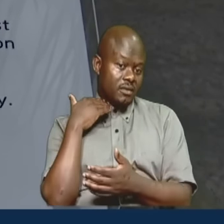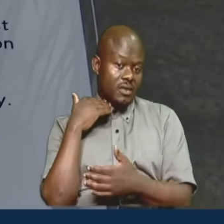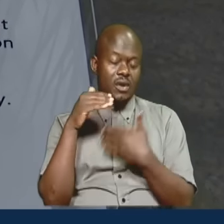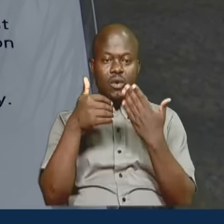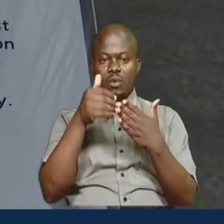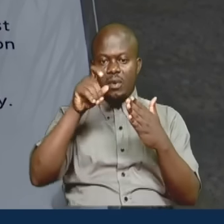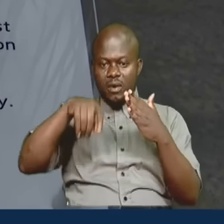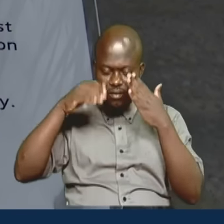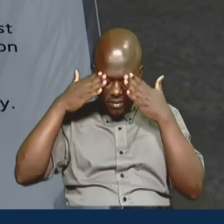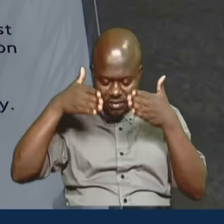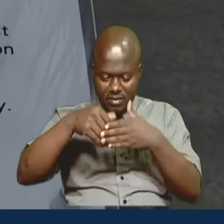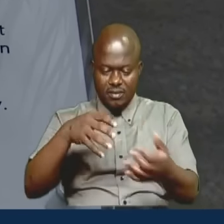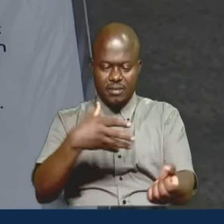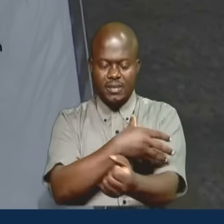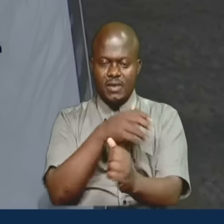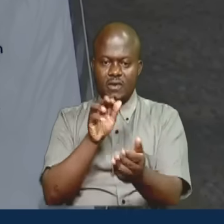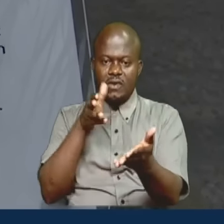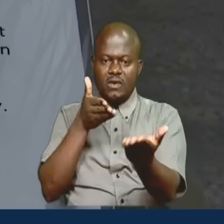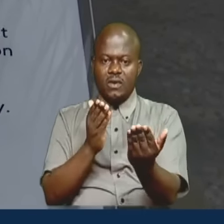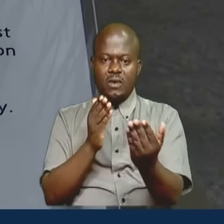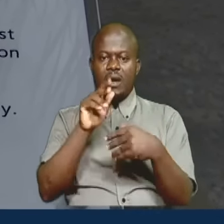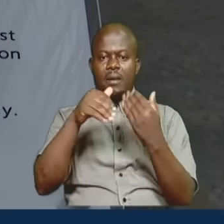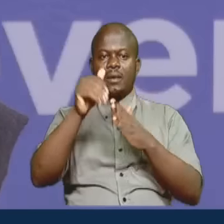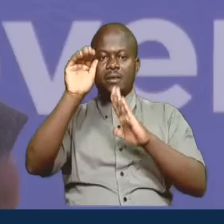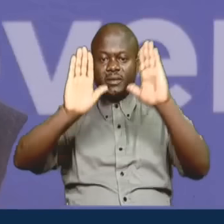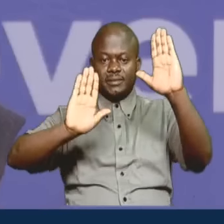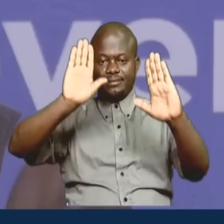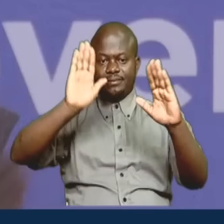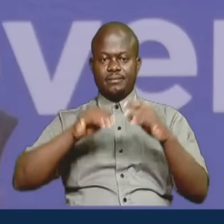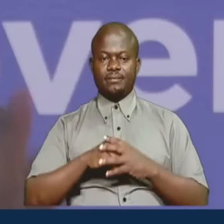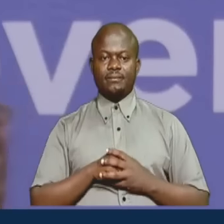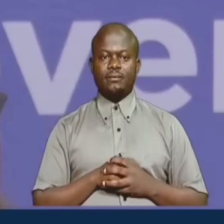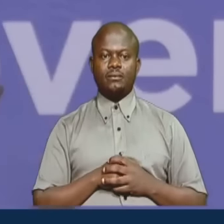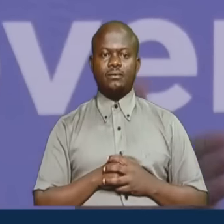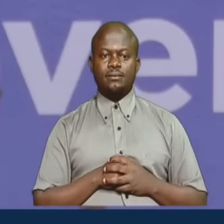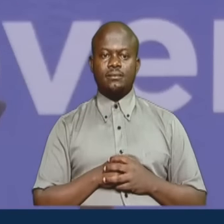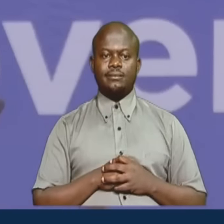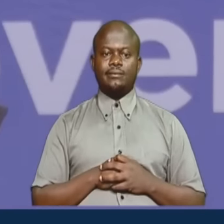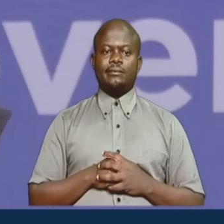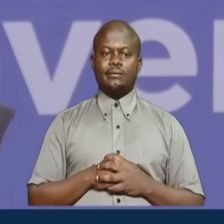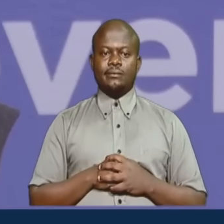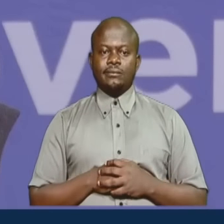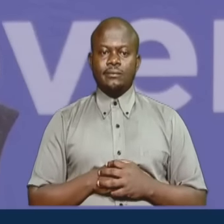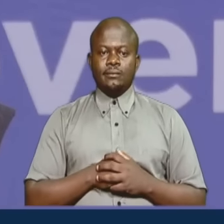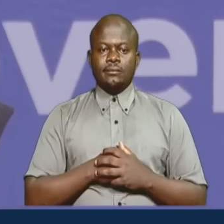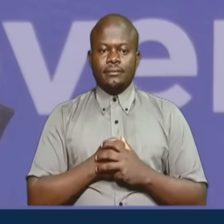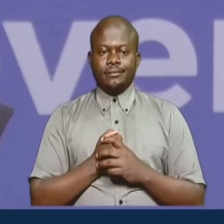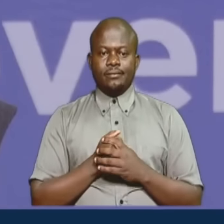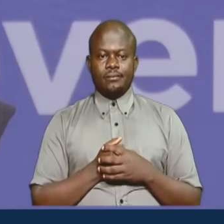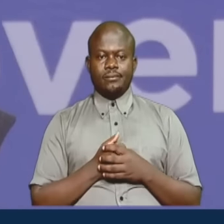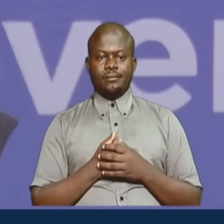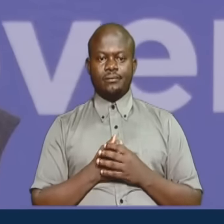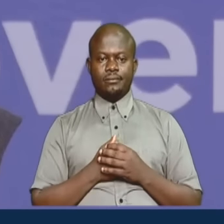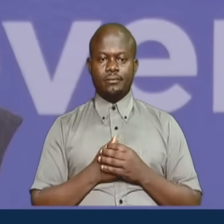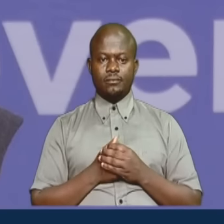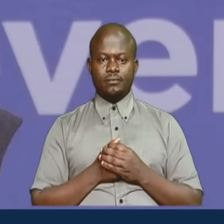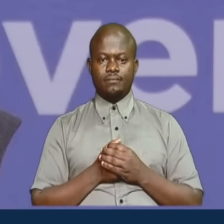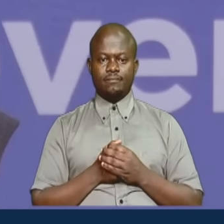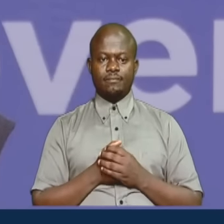hagomba gushyirwa imbaraga mu gukurikirana abayigezemo uruhare. By the time the million people are getting killed, it means we've completely failed in